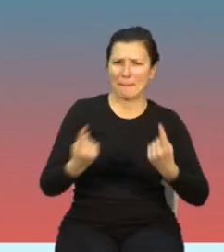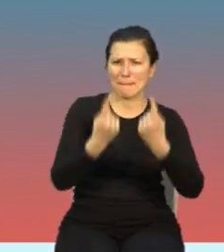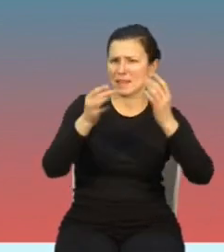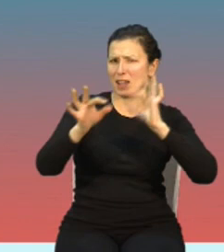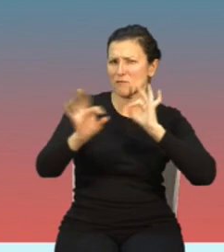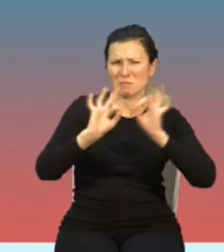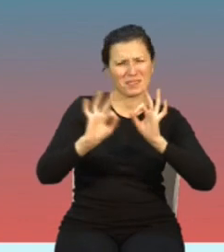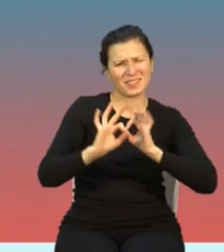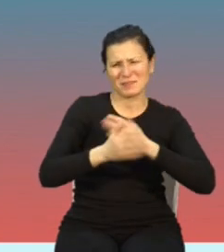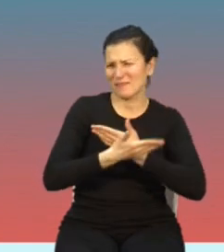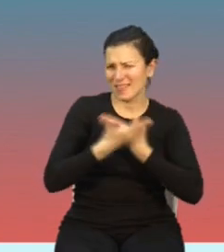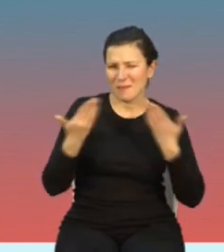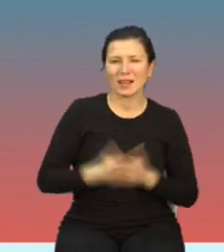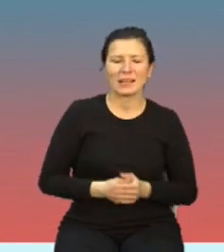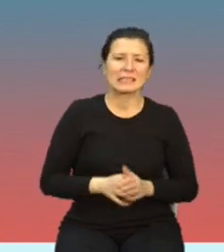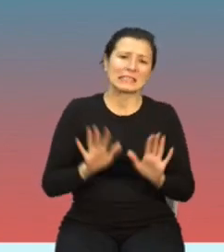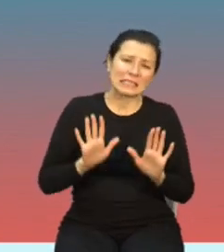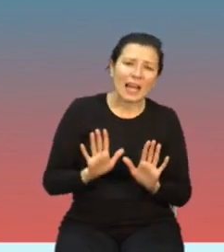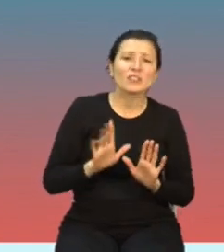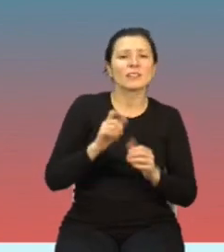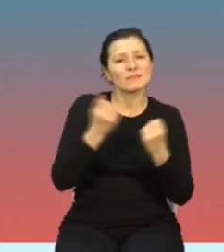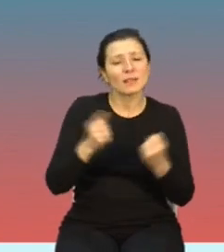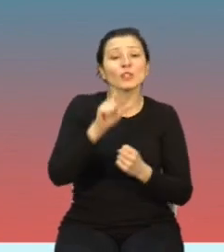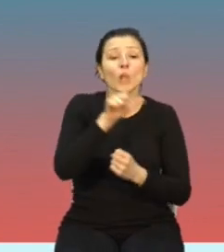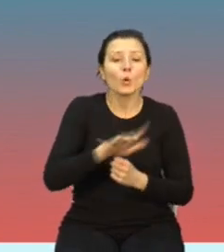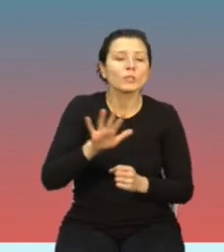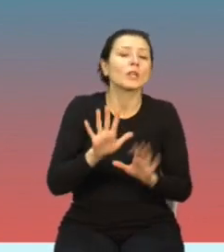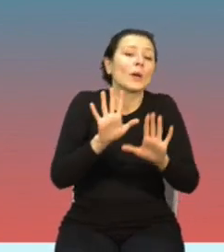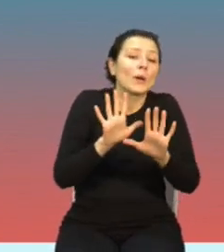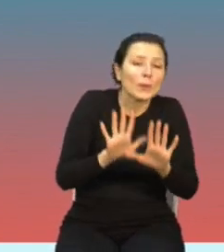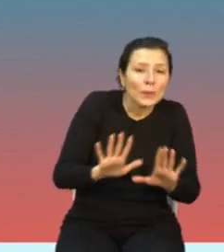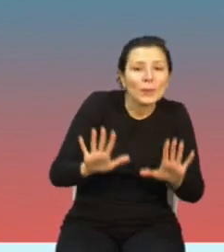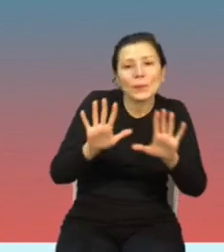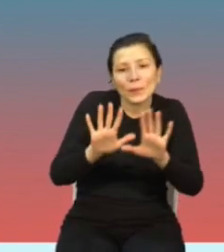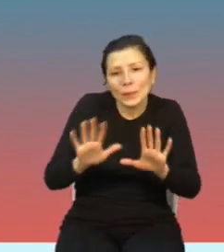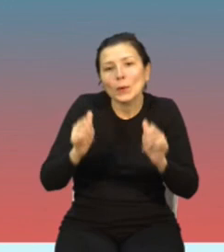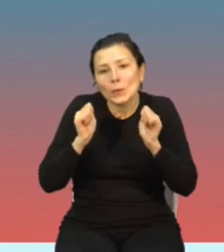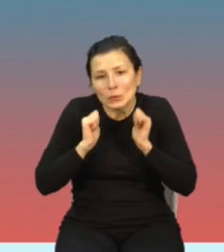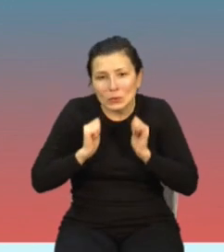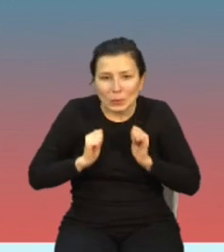informacyjnych. Raczej staramy się uspokoić opinię publiczną, zneutralizować pewne zachowania.